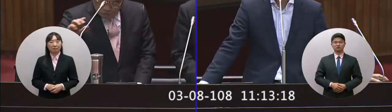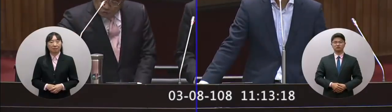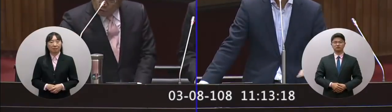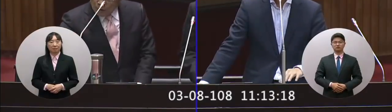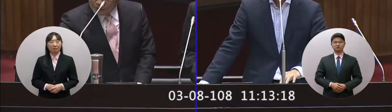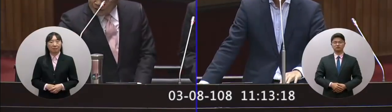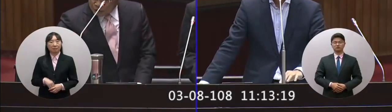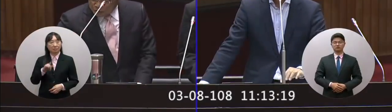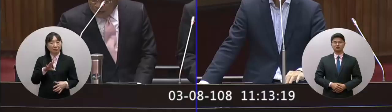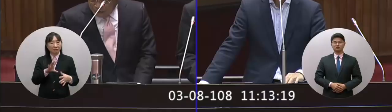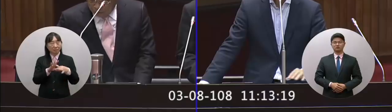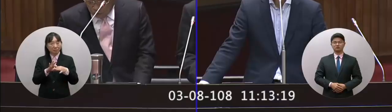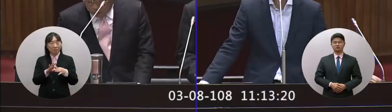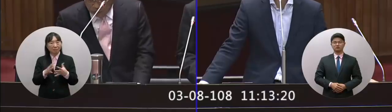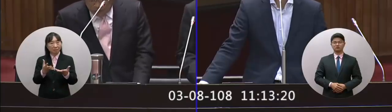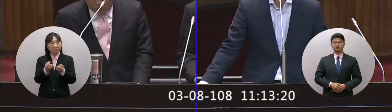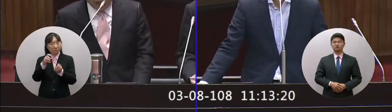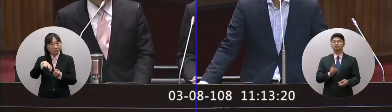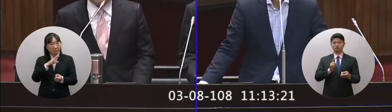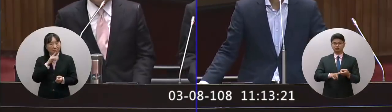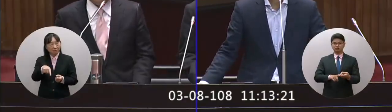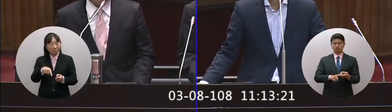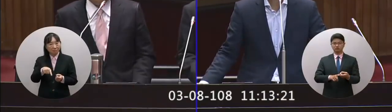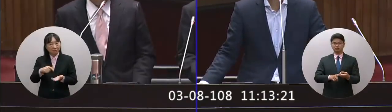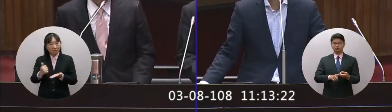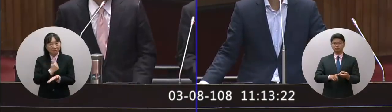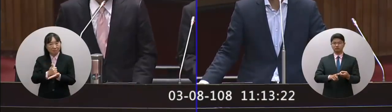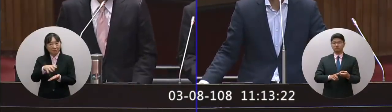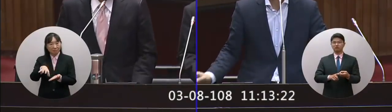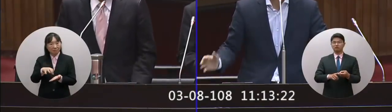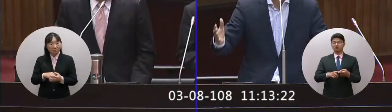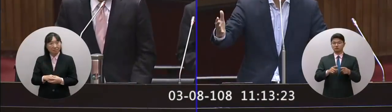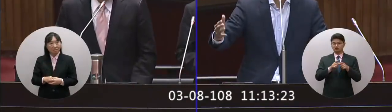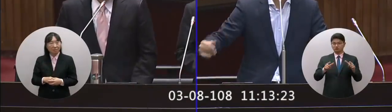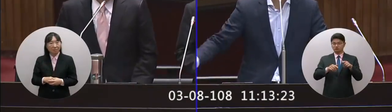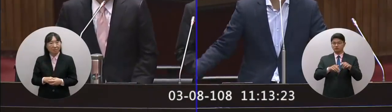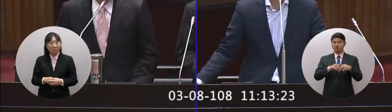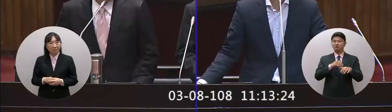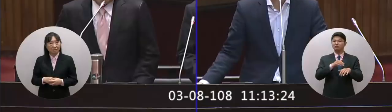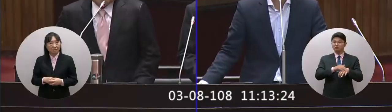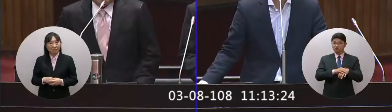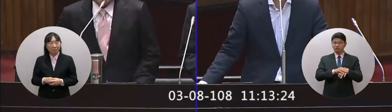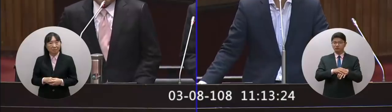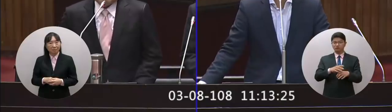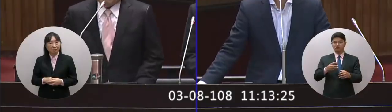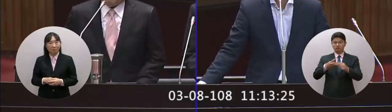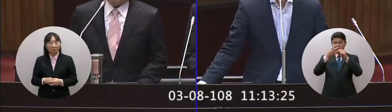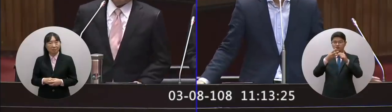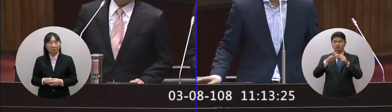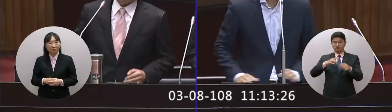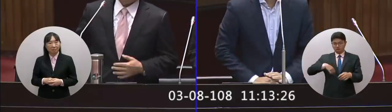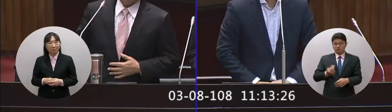站， 有关接收站， 对， 相关的 大潭电厂，对，院长，第三天然气接收